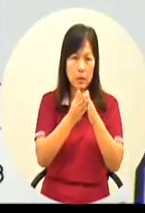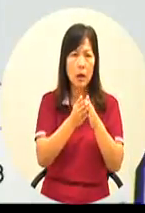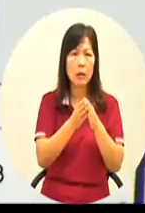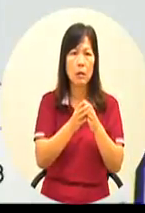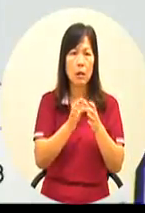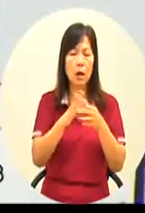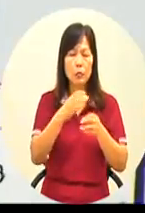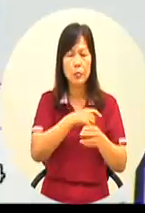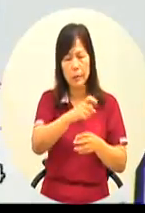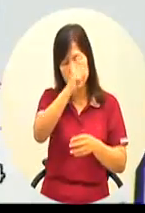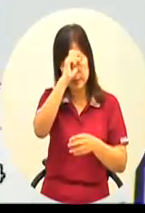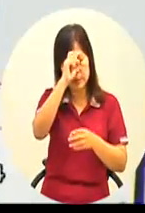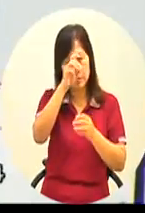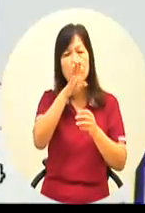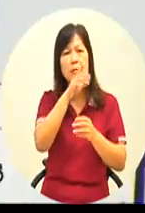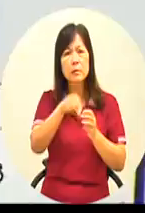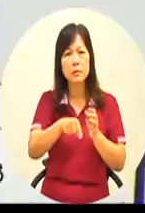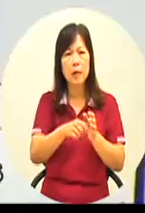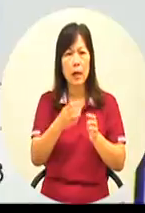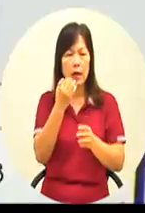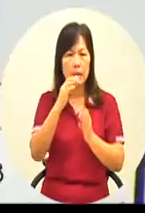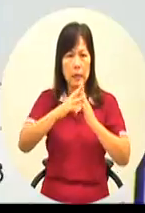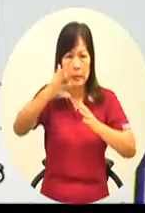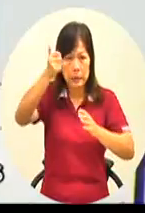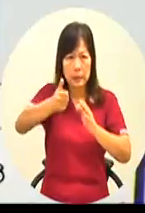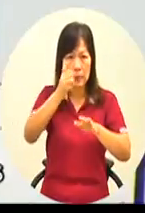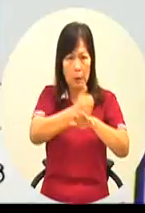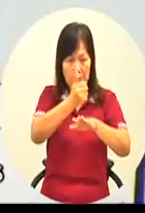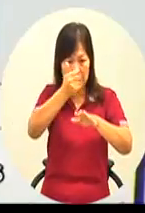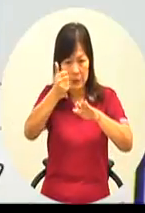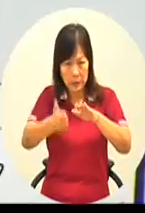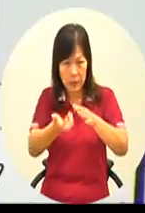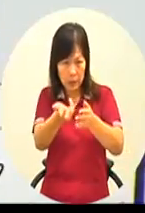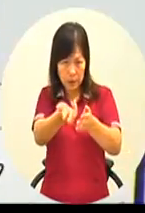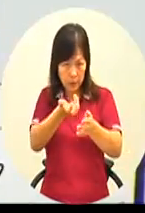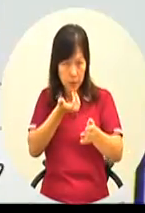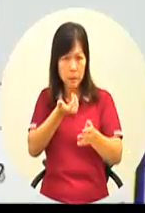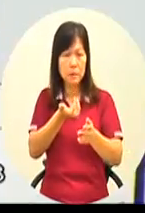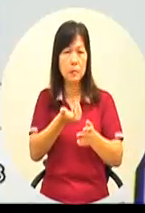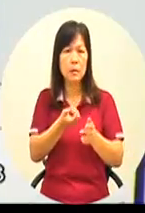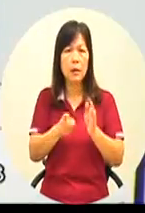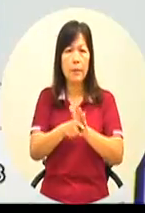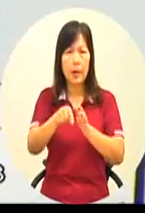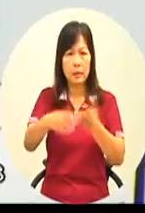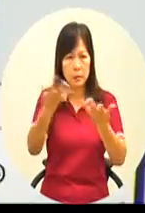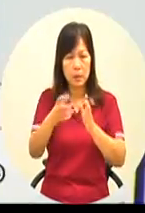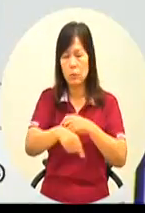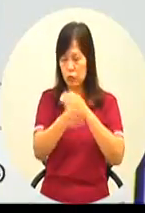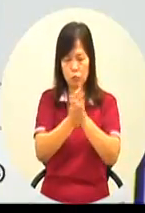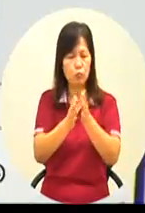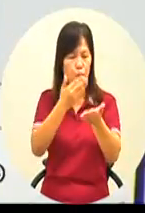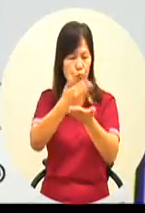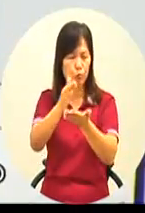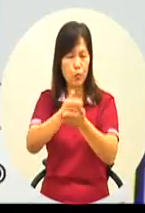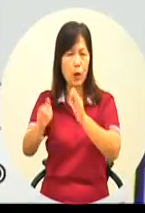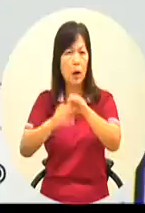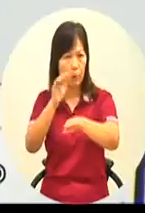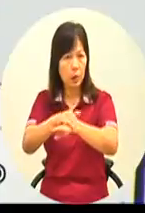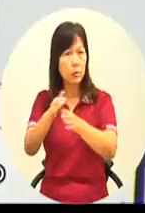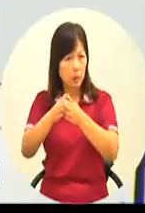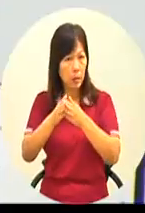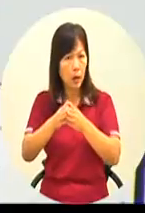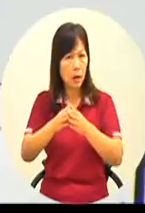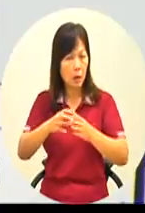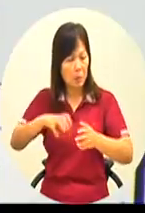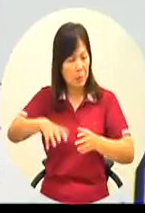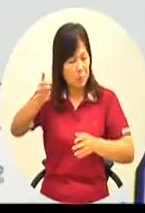是，是不是可以在陈局市长在这一任市长任期之前把这件事情完成。那我不晓得局长有没有